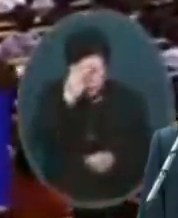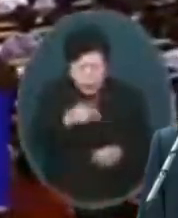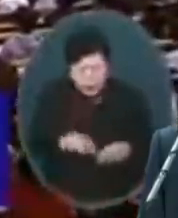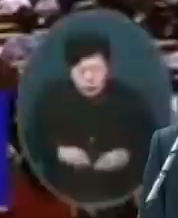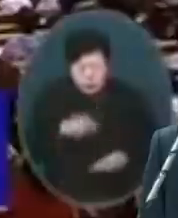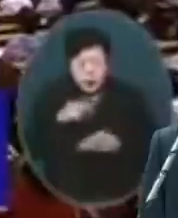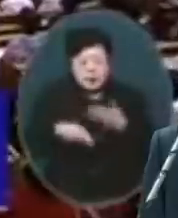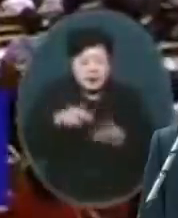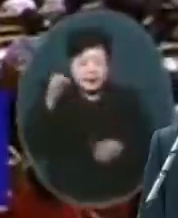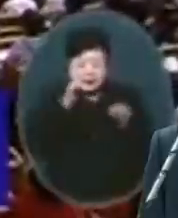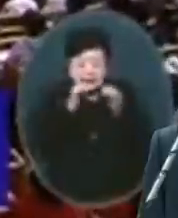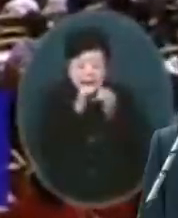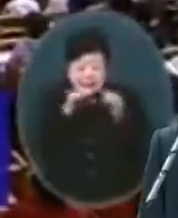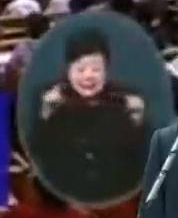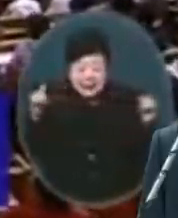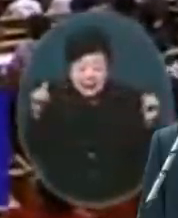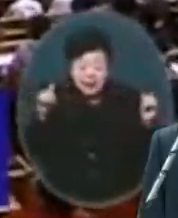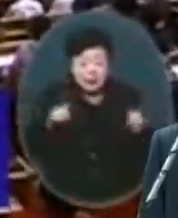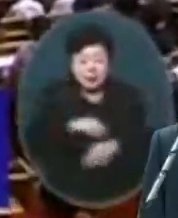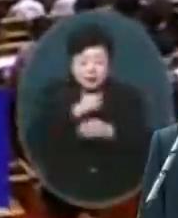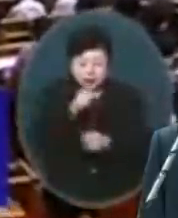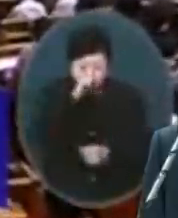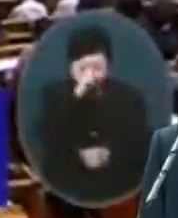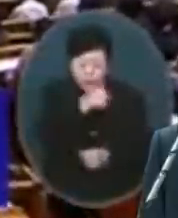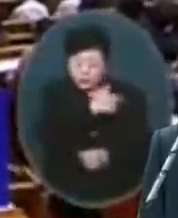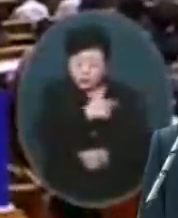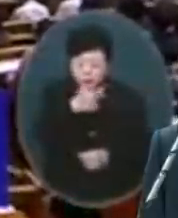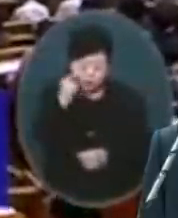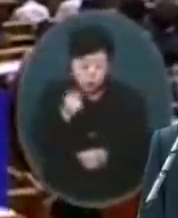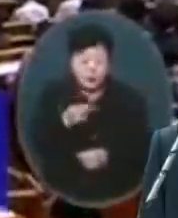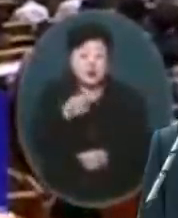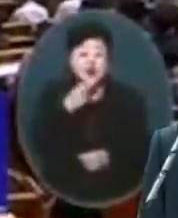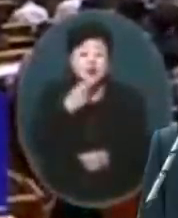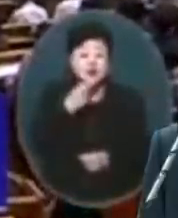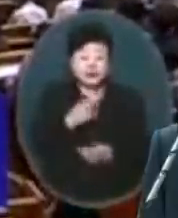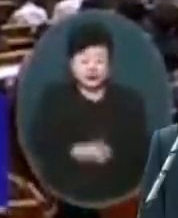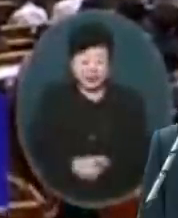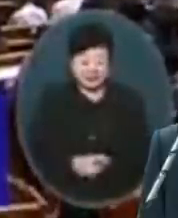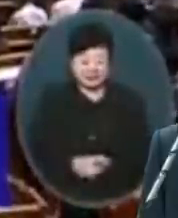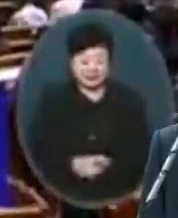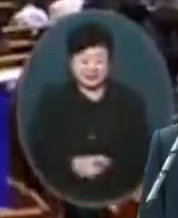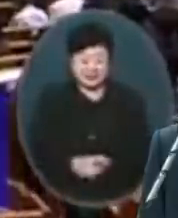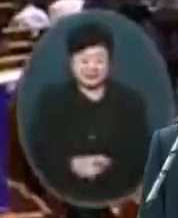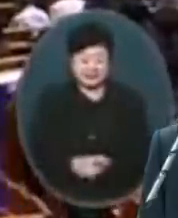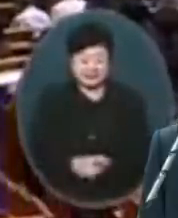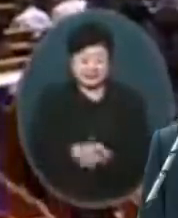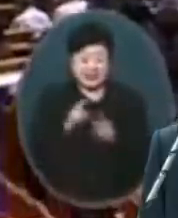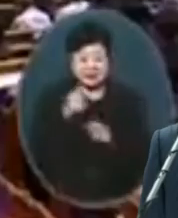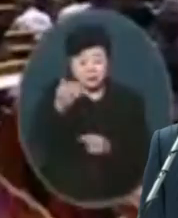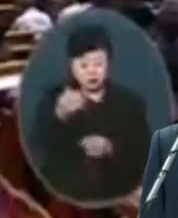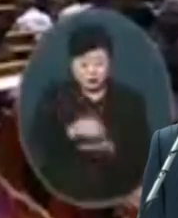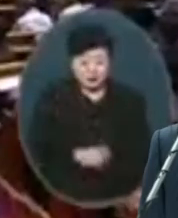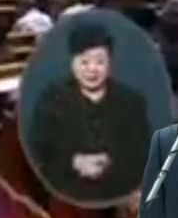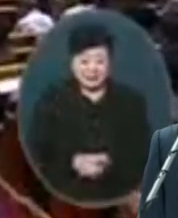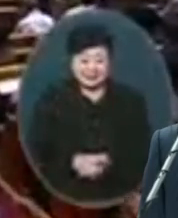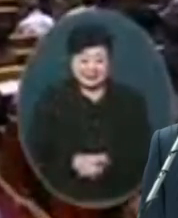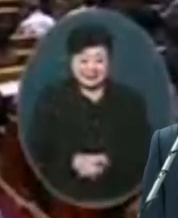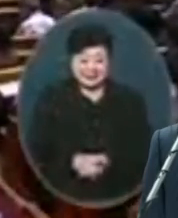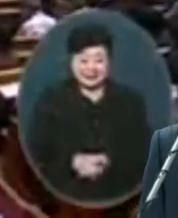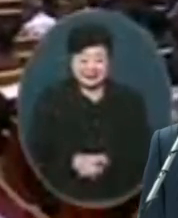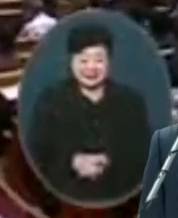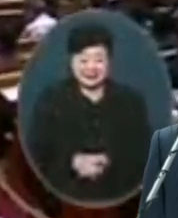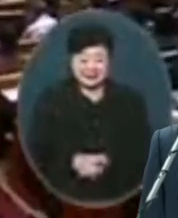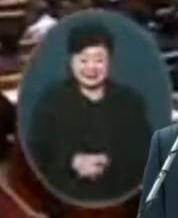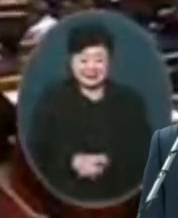줄일지라도 야훼를 찾는 자는 모든 좋은 것에 부족함이 없으리라 말씀하셨습니다.